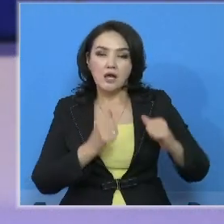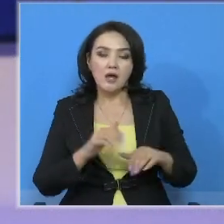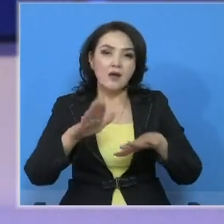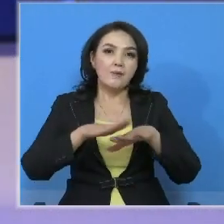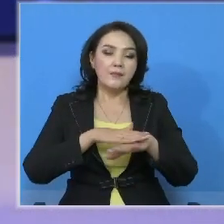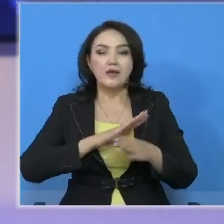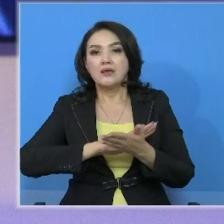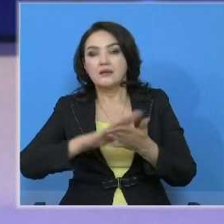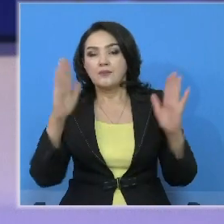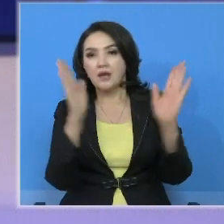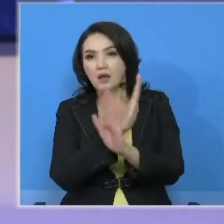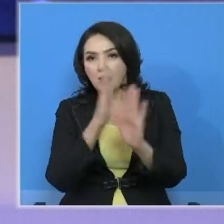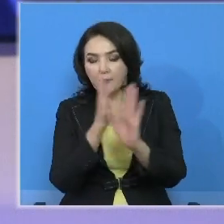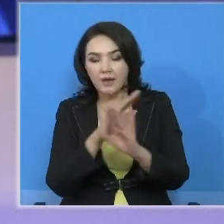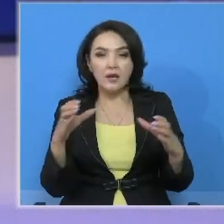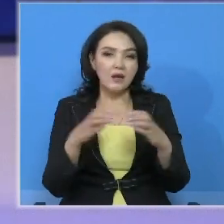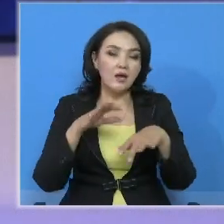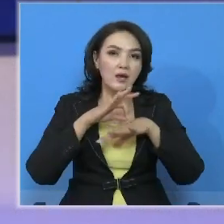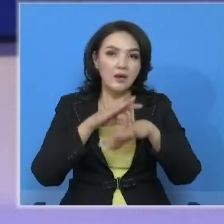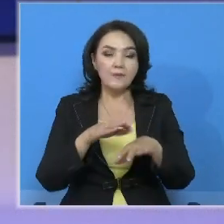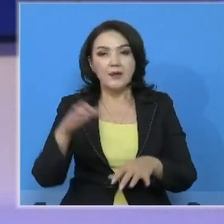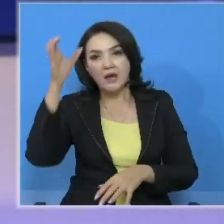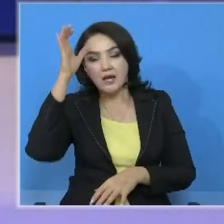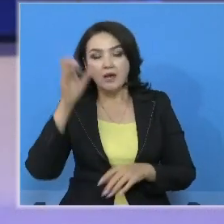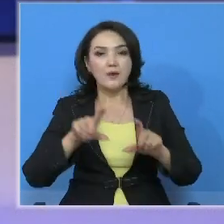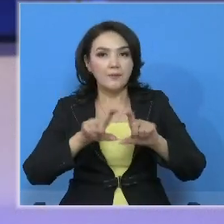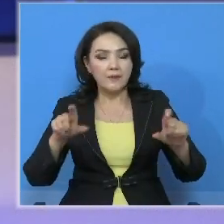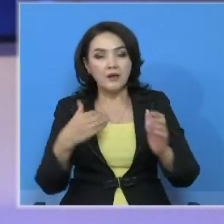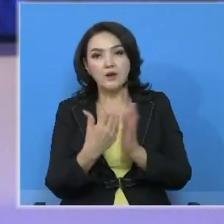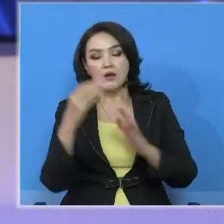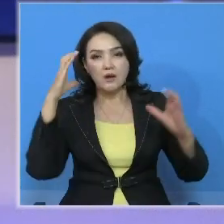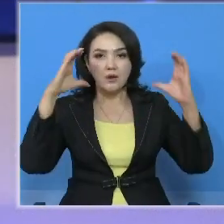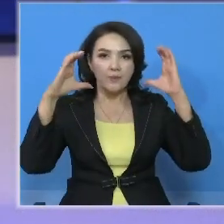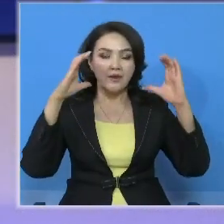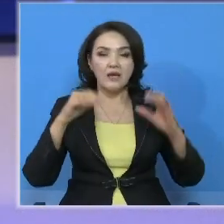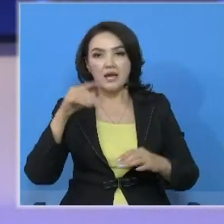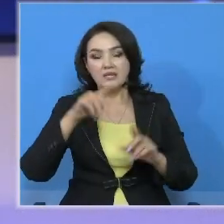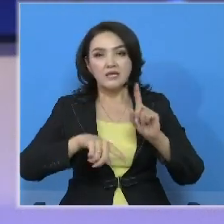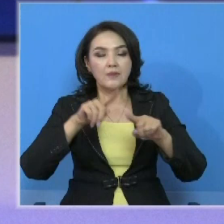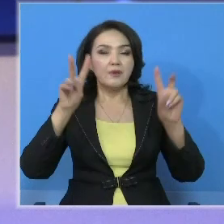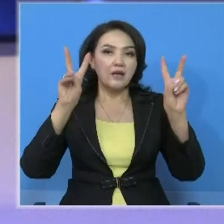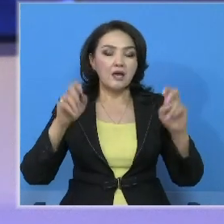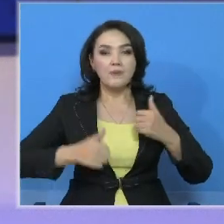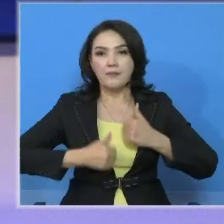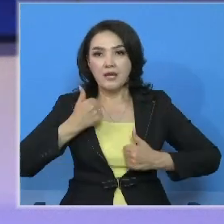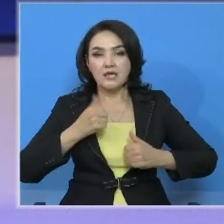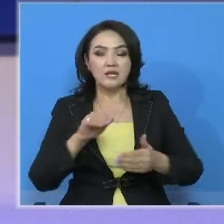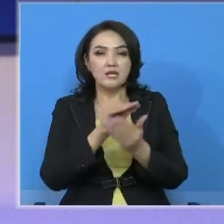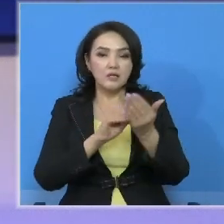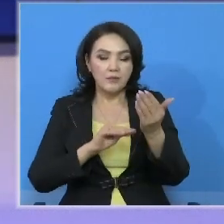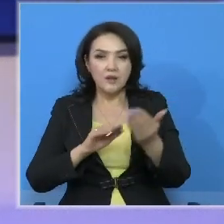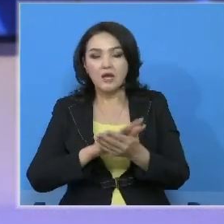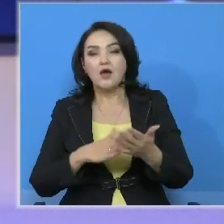және таза табиғат экологиялық акциясы өтеді. Ал білім беру ұйымдары мен жоғары оқу орындарында атамекен тақырыбымен патриоттық диктант,